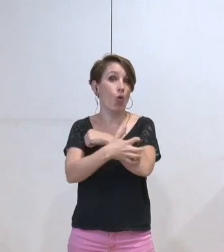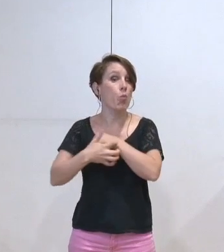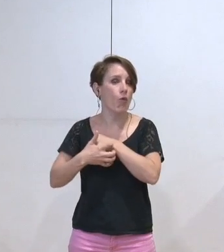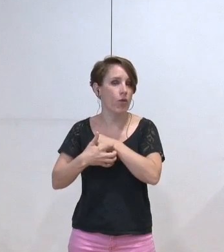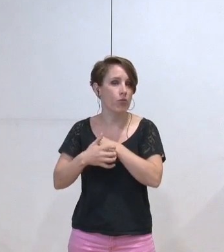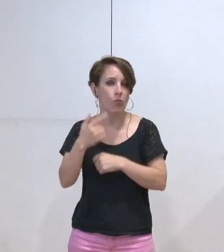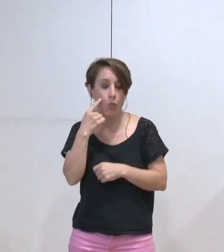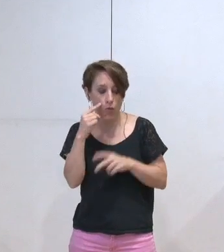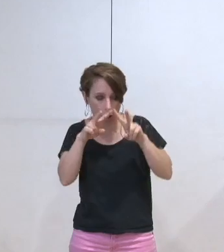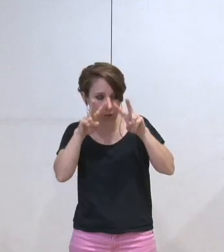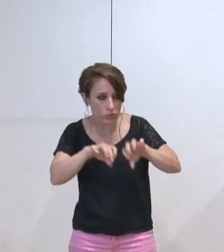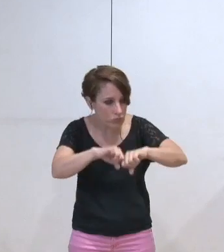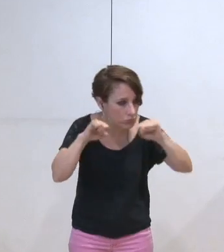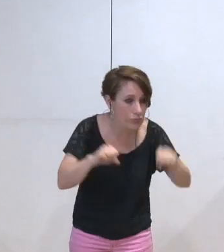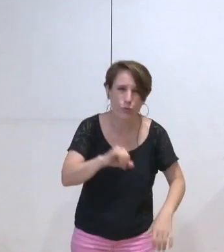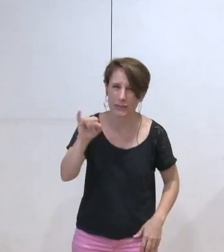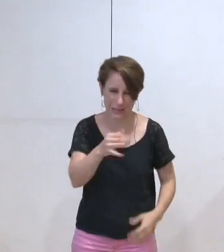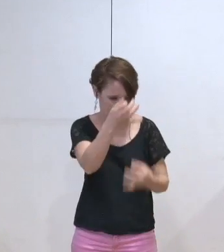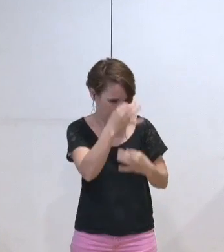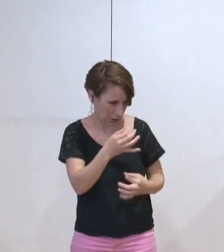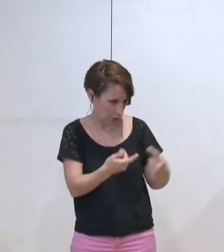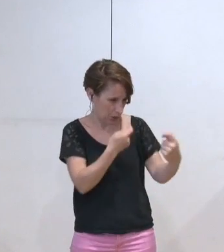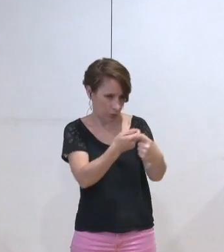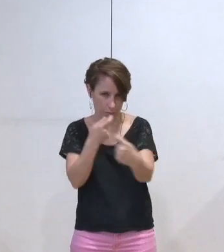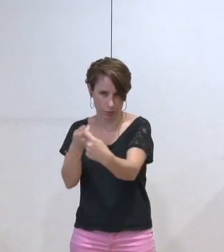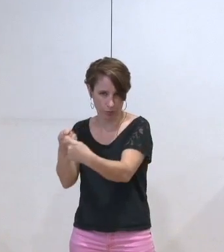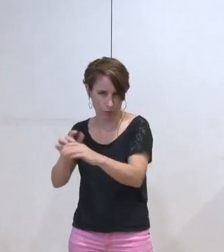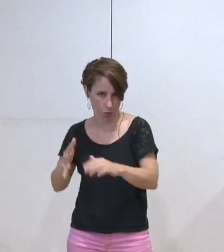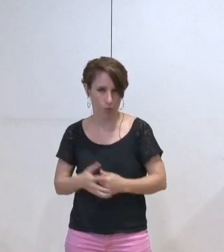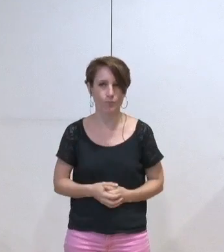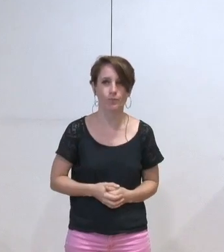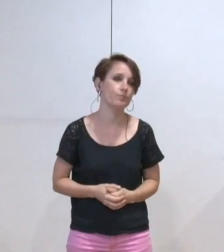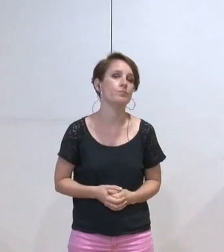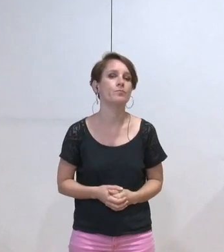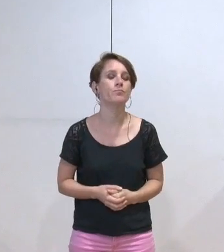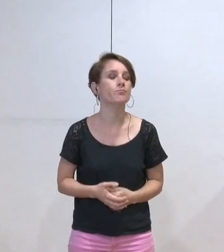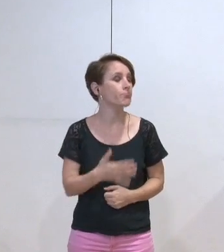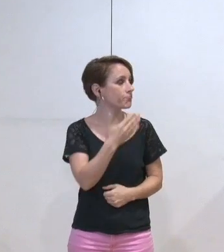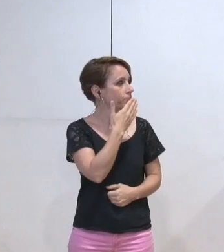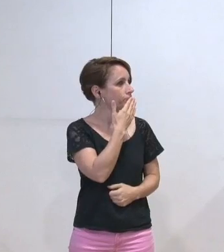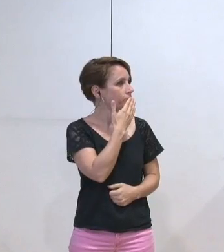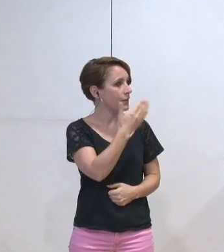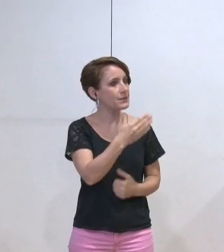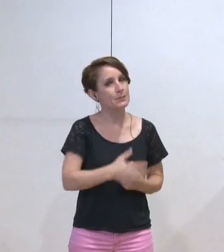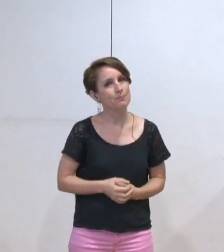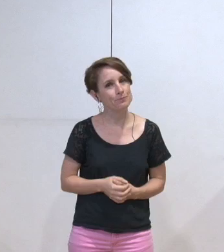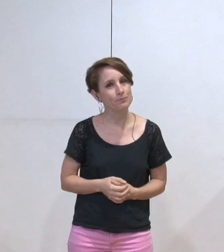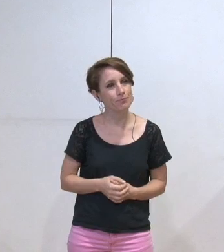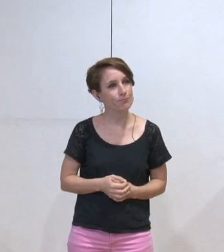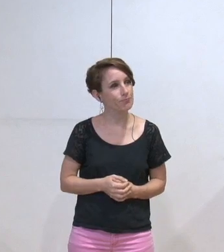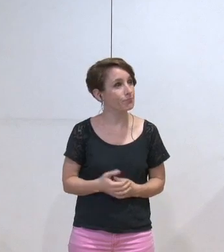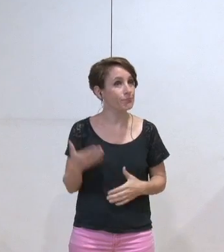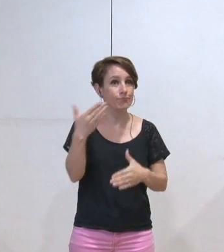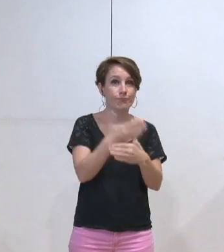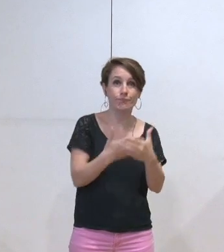ville je remercie pour votre attention merci y a-t-il des prises de